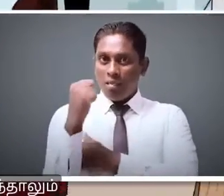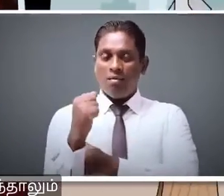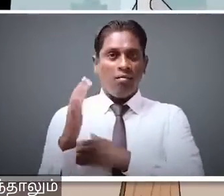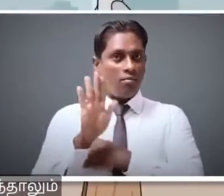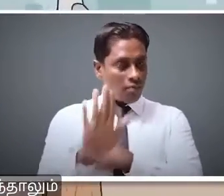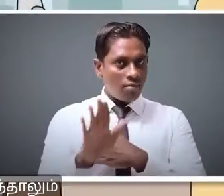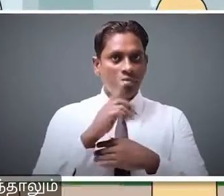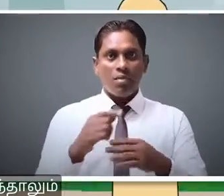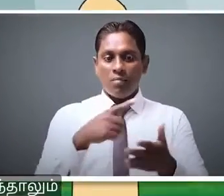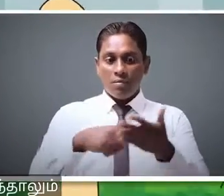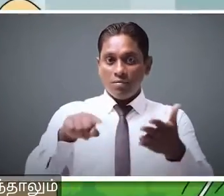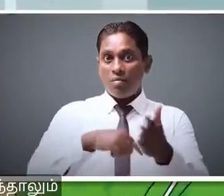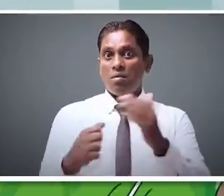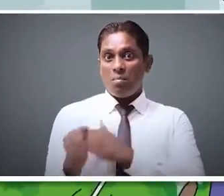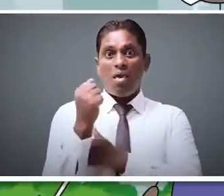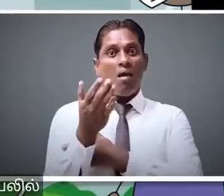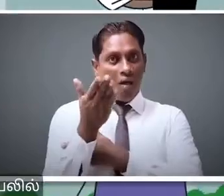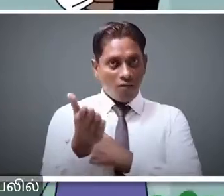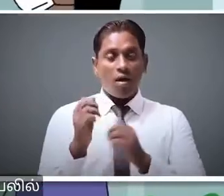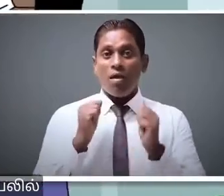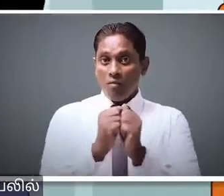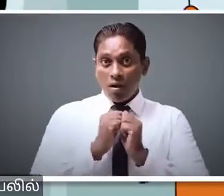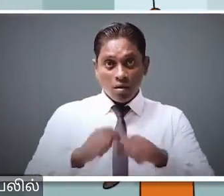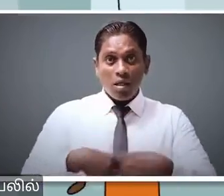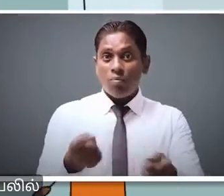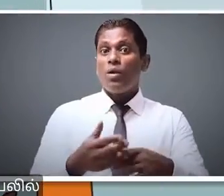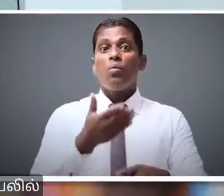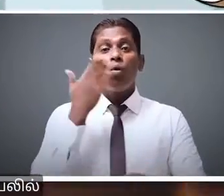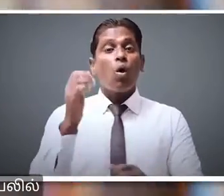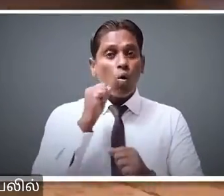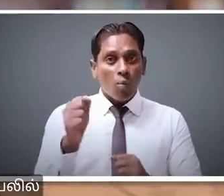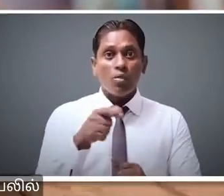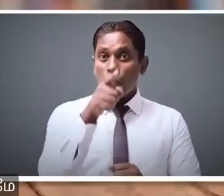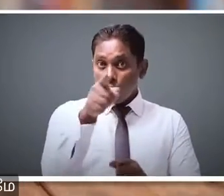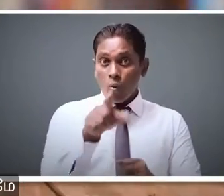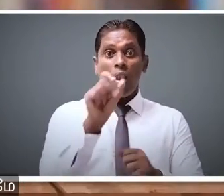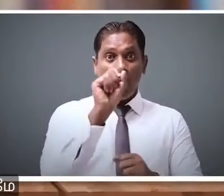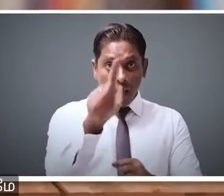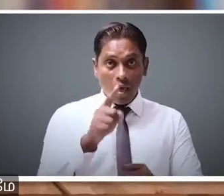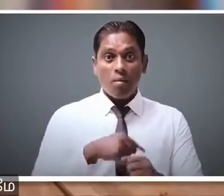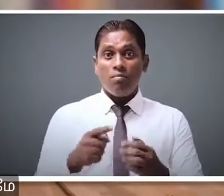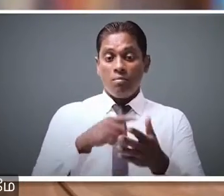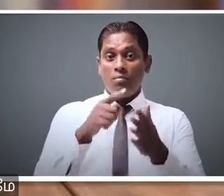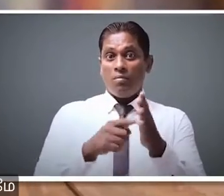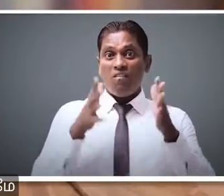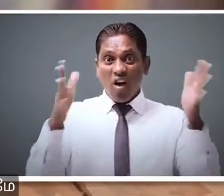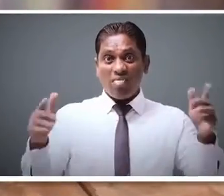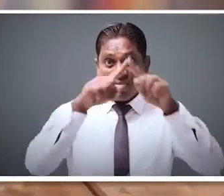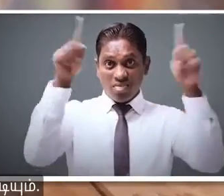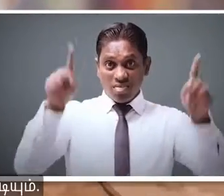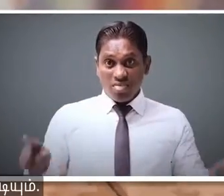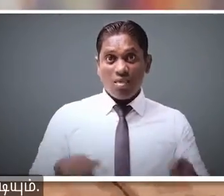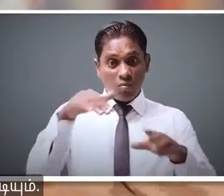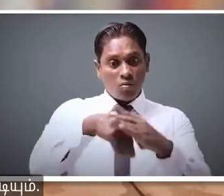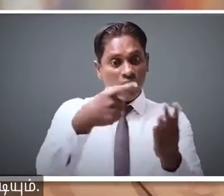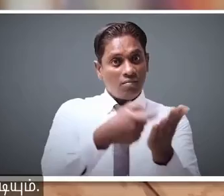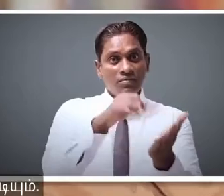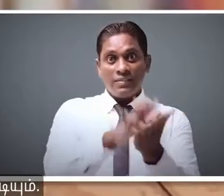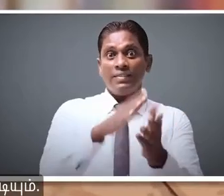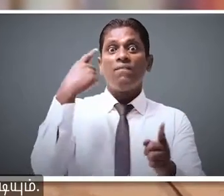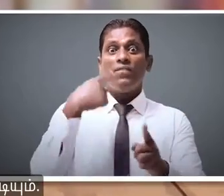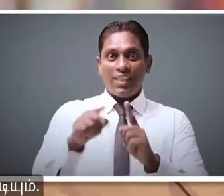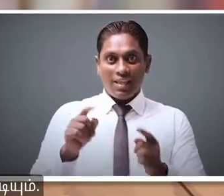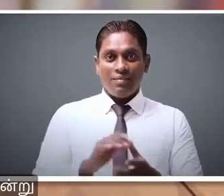கீழ் வாக்களிக்கும் உரிமையை பெற்றிருந்தாலும் அவர்களின் பெயர்கள் வாக்காளர் பட்டியலில் பதிவு செய்யப்பட்டிருந்தால் மாத்திரமே அவர்களினால்